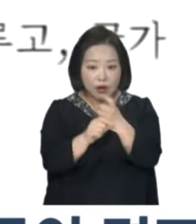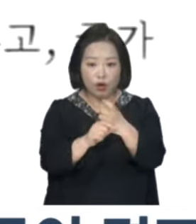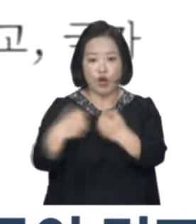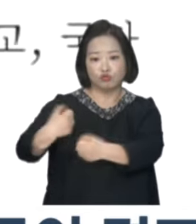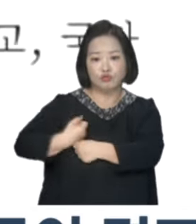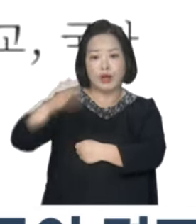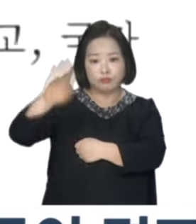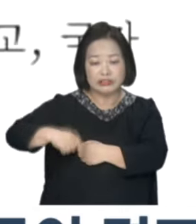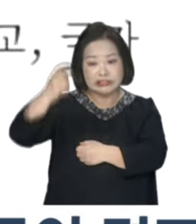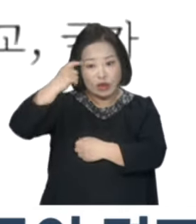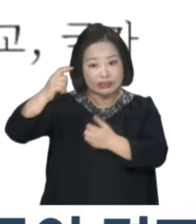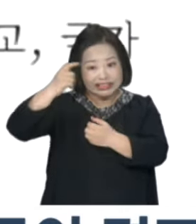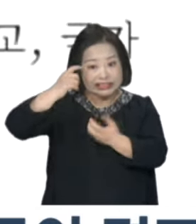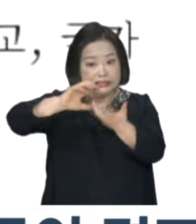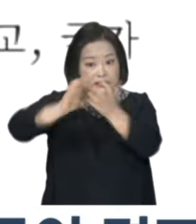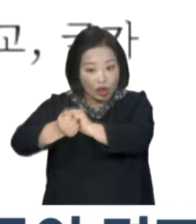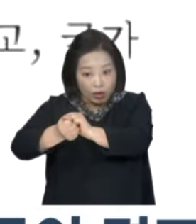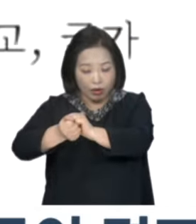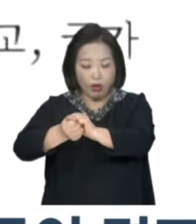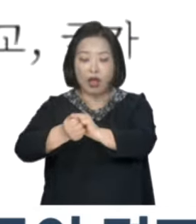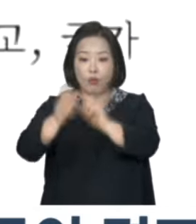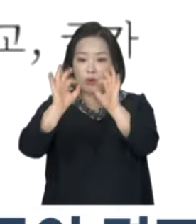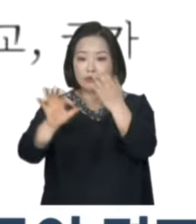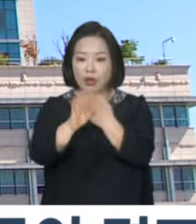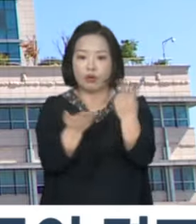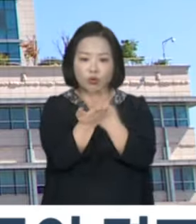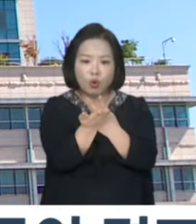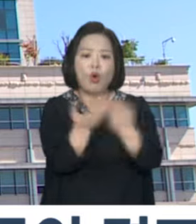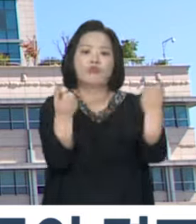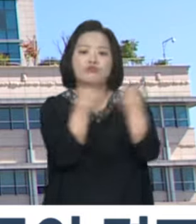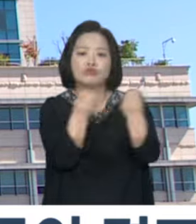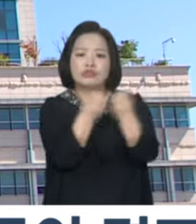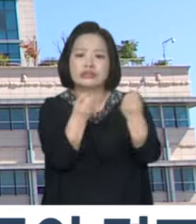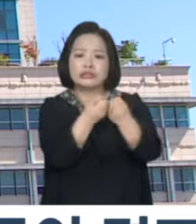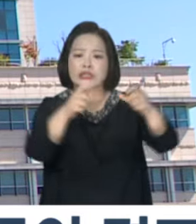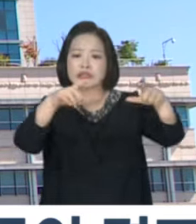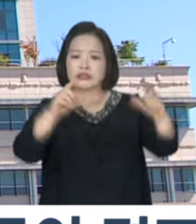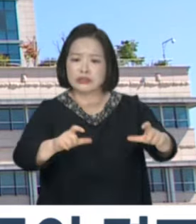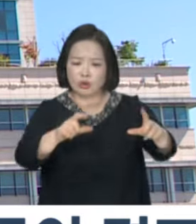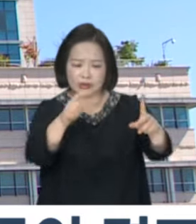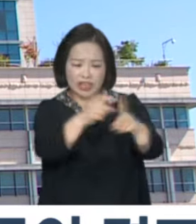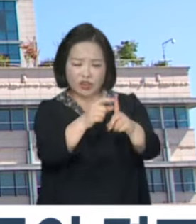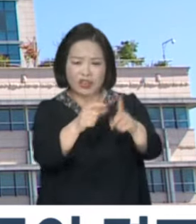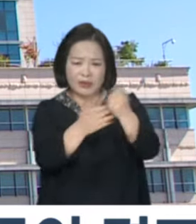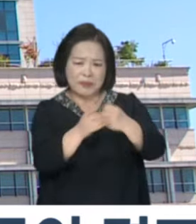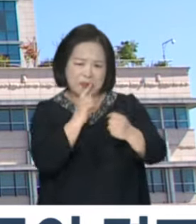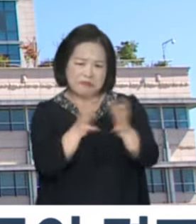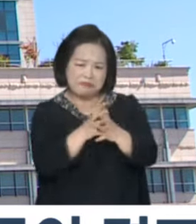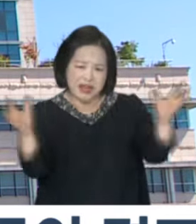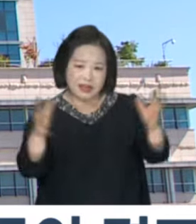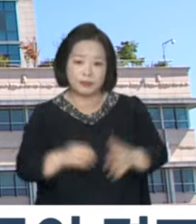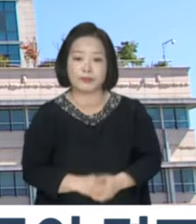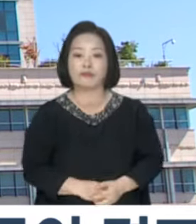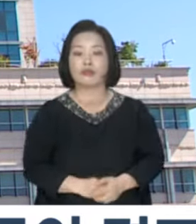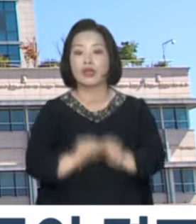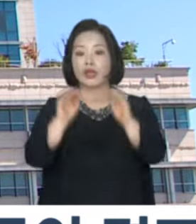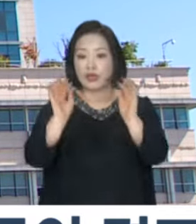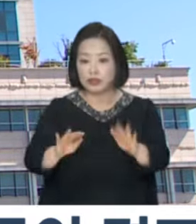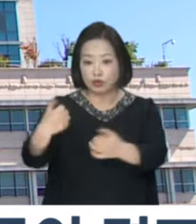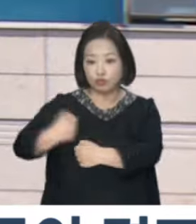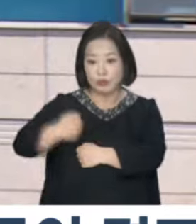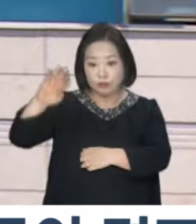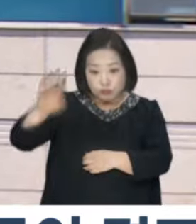국방부 정신전력 교재에는 독도가 영토 분쟁이 진행 중인 지역으로 기술돼 논란이 불거졌습니다 이에